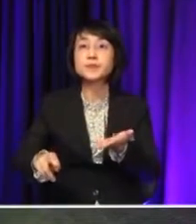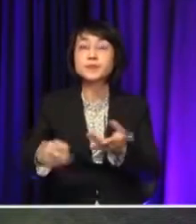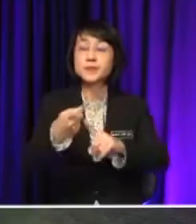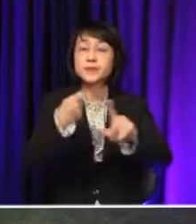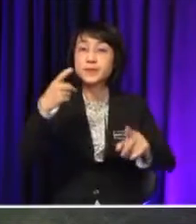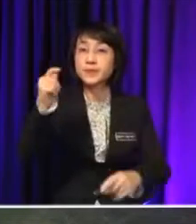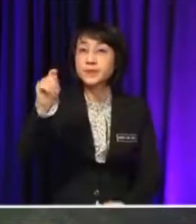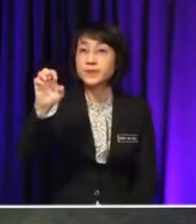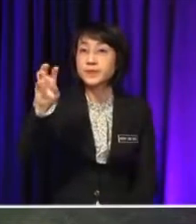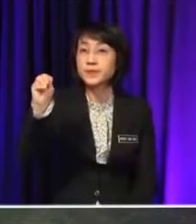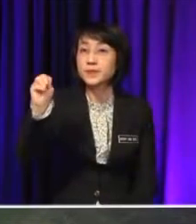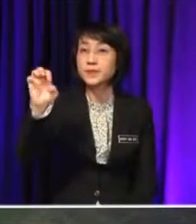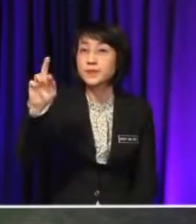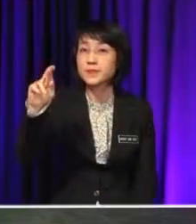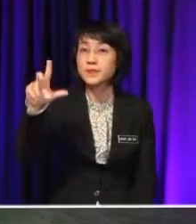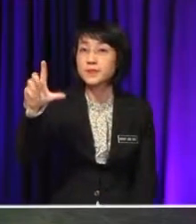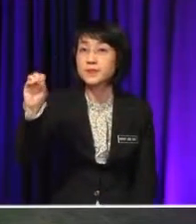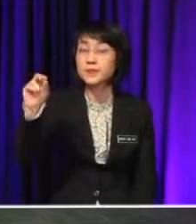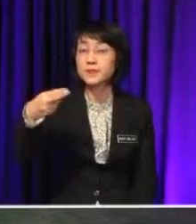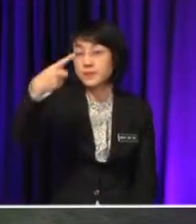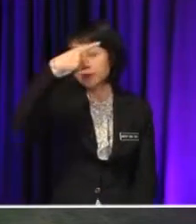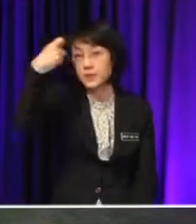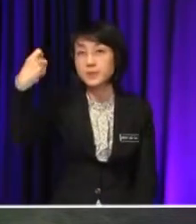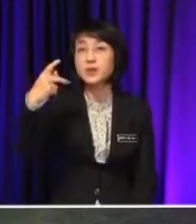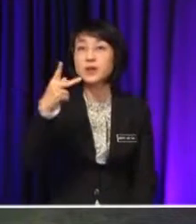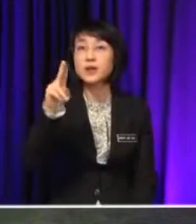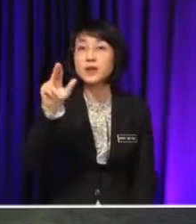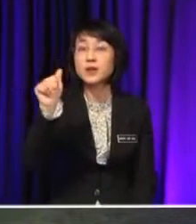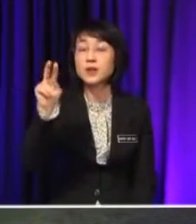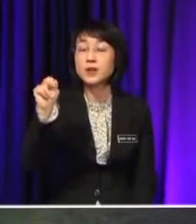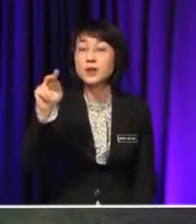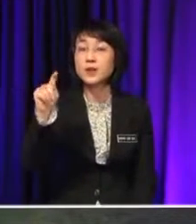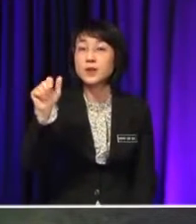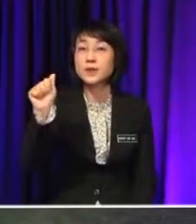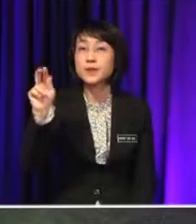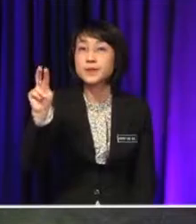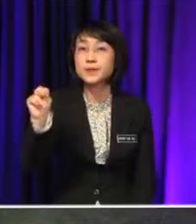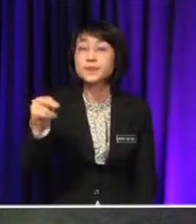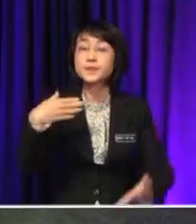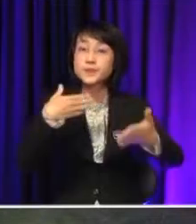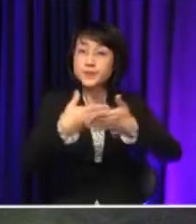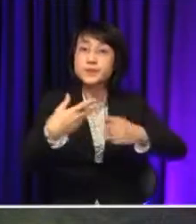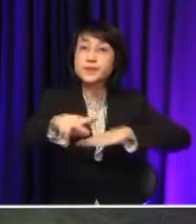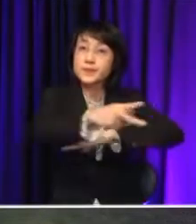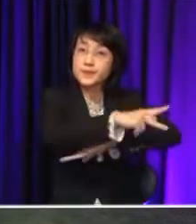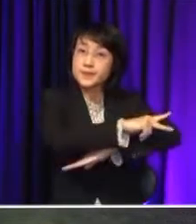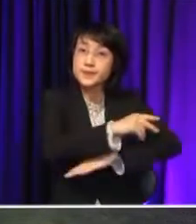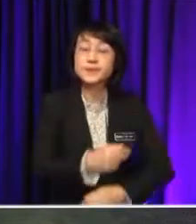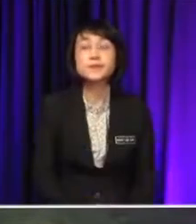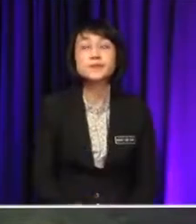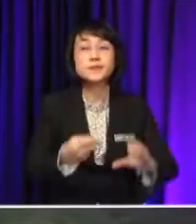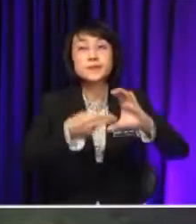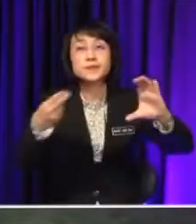jauh mungkin kalau murid-murid yang berada di cambrid highlight sekarang yang menuntut gitu mungkin jauh dengan laut tetapi